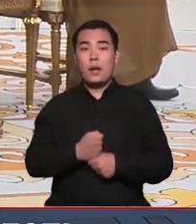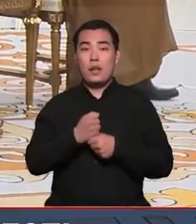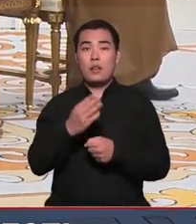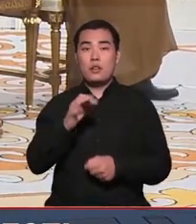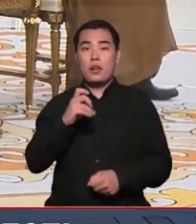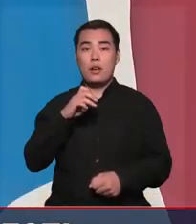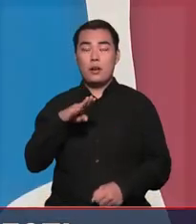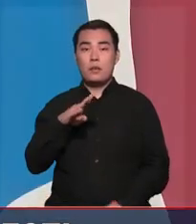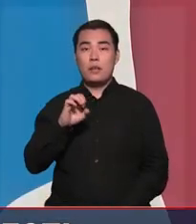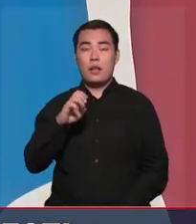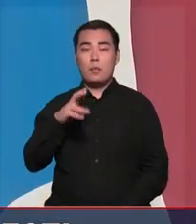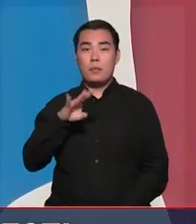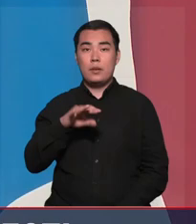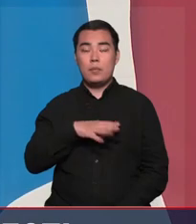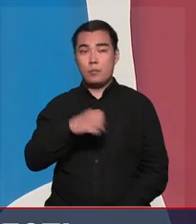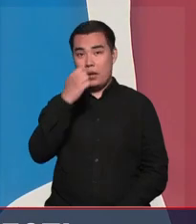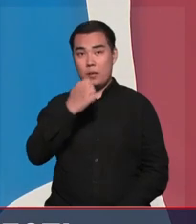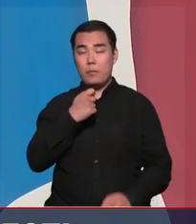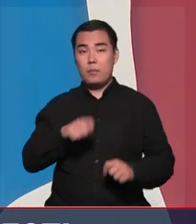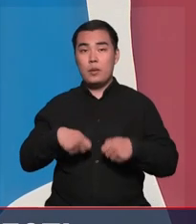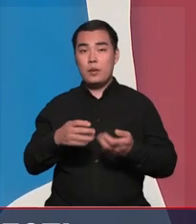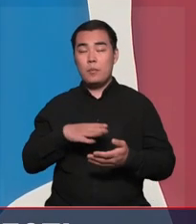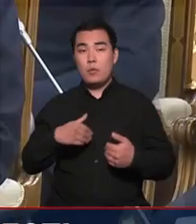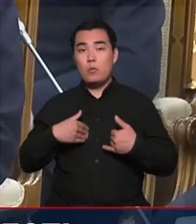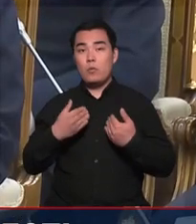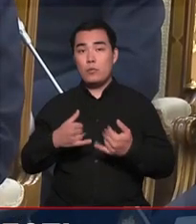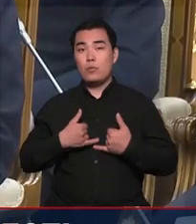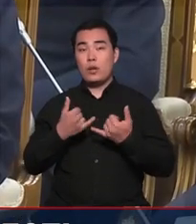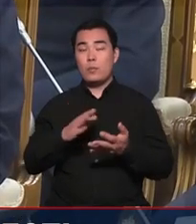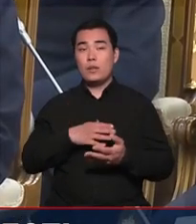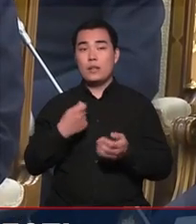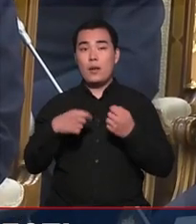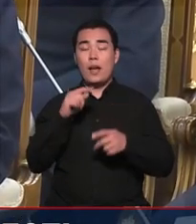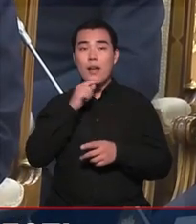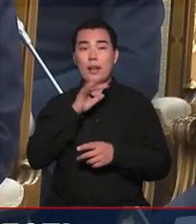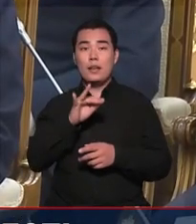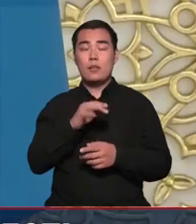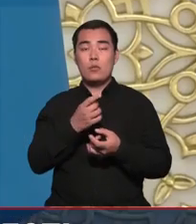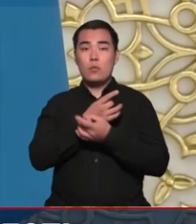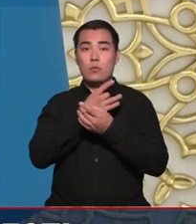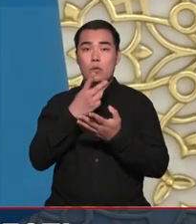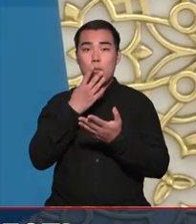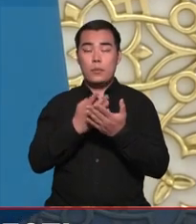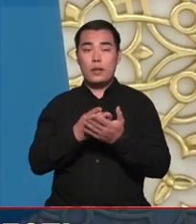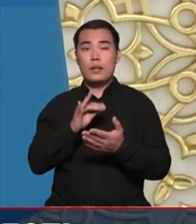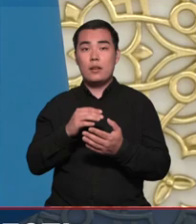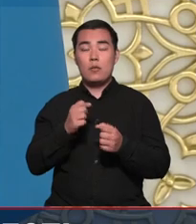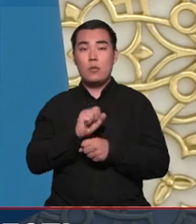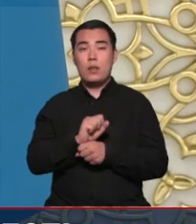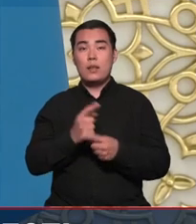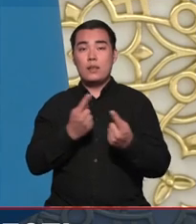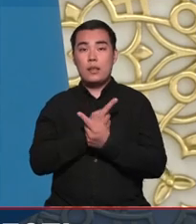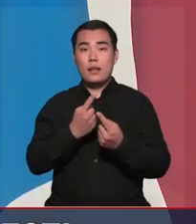бен Хамад әл-Таниге алғыс айтты. Әңгімелесу барысында тараптар сауда-экономикалық, мәдени-гуманитарлық,